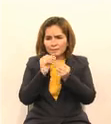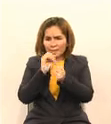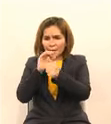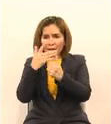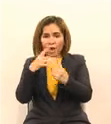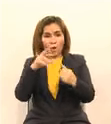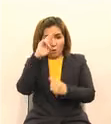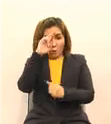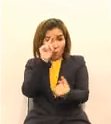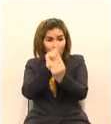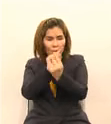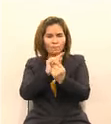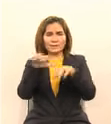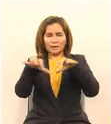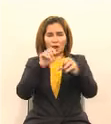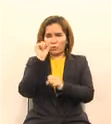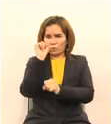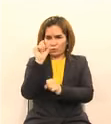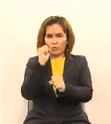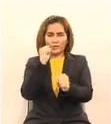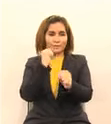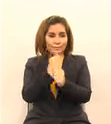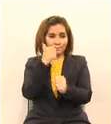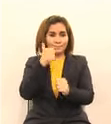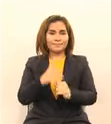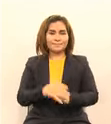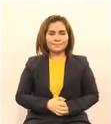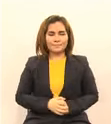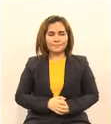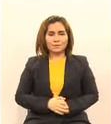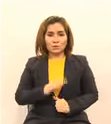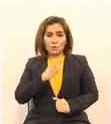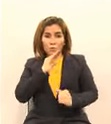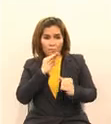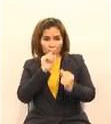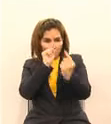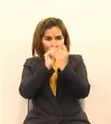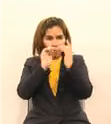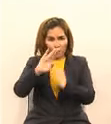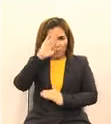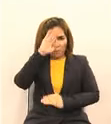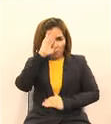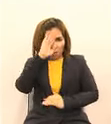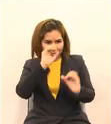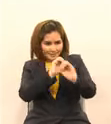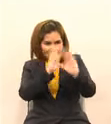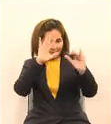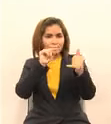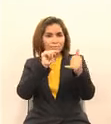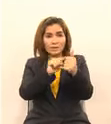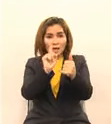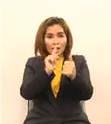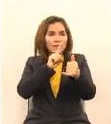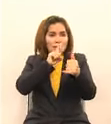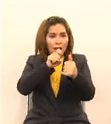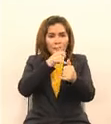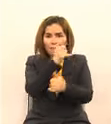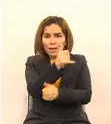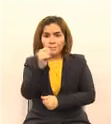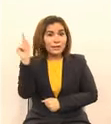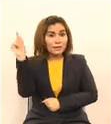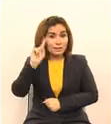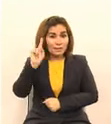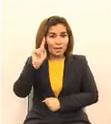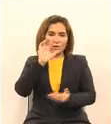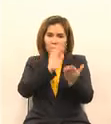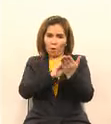ได้นะครับนอกเหนือจากนี้เนี่ยเมื่อมีผู้ป่วยกลุ่มเสี่ยงหรือผู้ป่วยยืนยันแล้วเนี่ยเราก็จะมีการสอบสวนโรคตัวอย่างหล